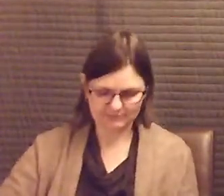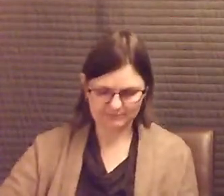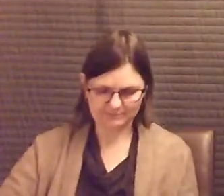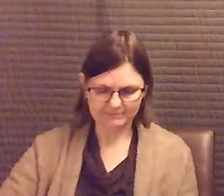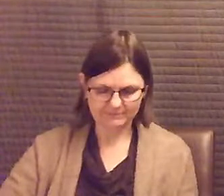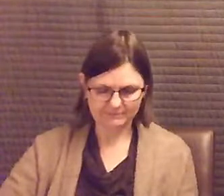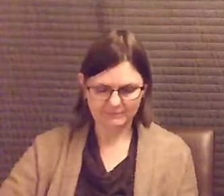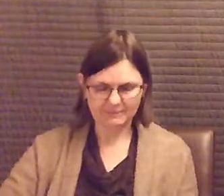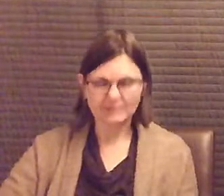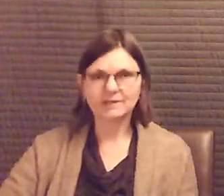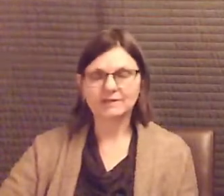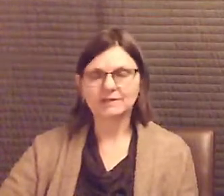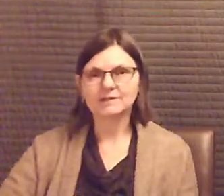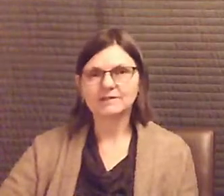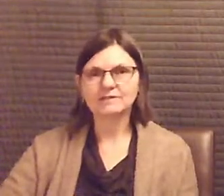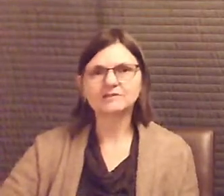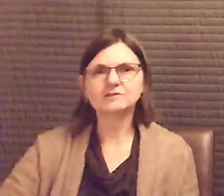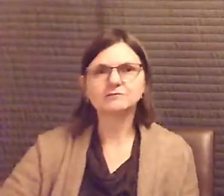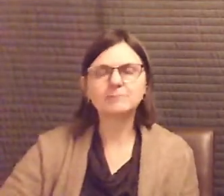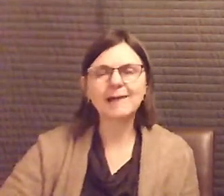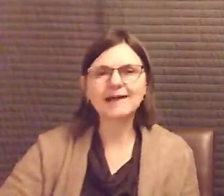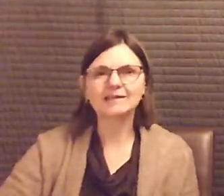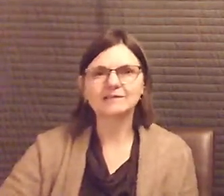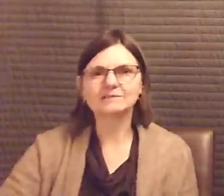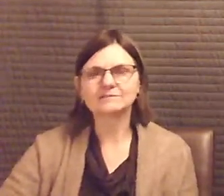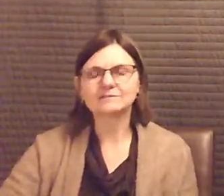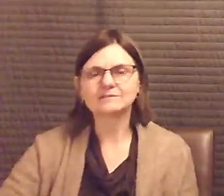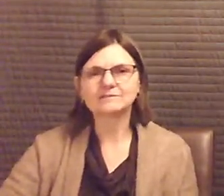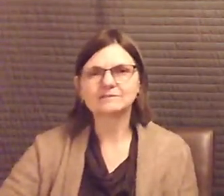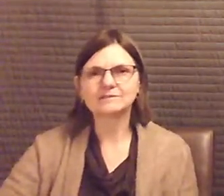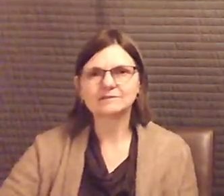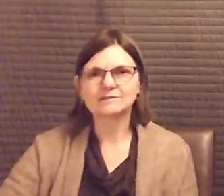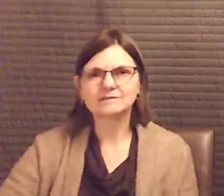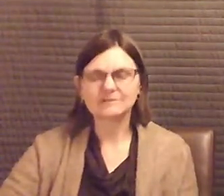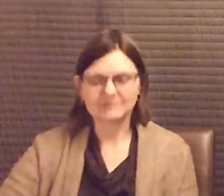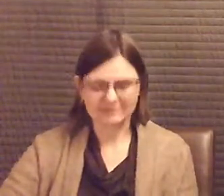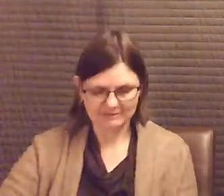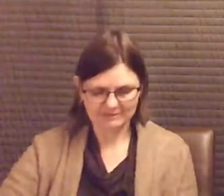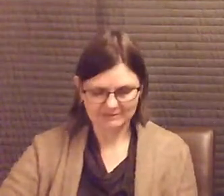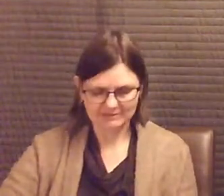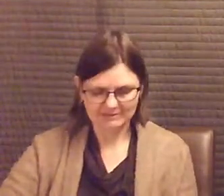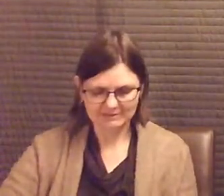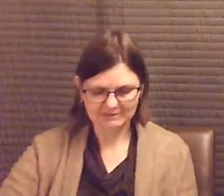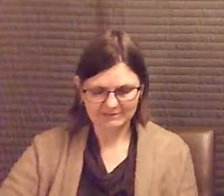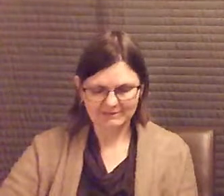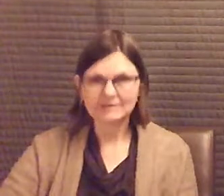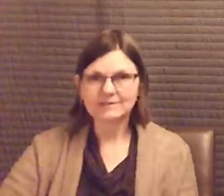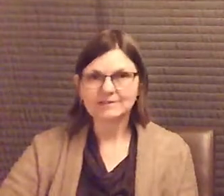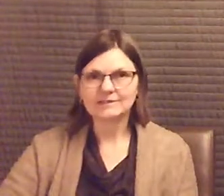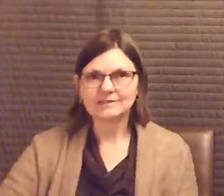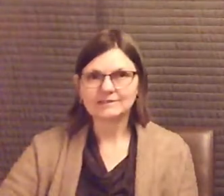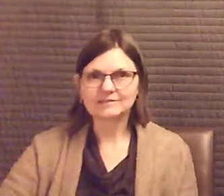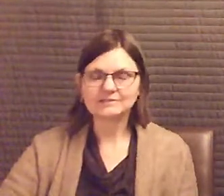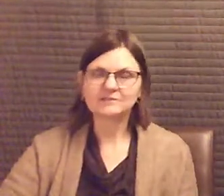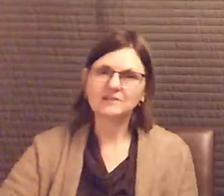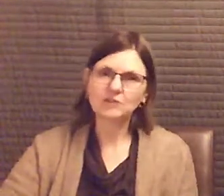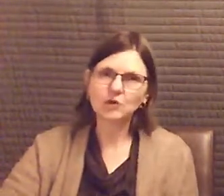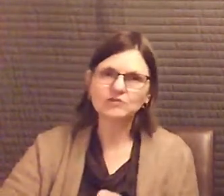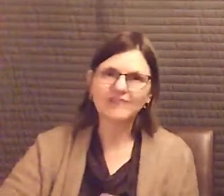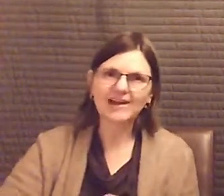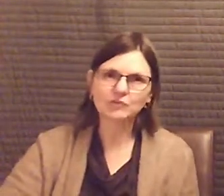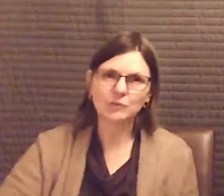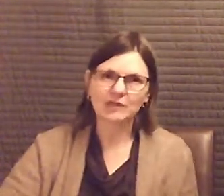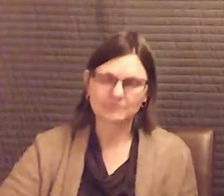god is een exor feestje dat is een vermaning tijd is real serieus morning het is een